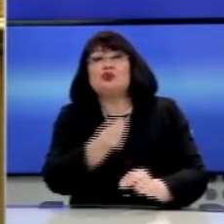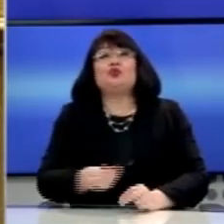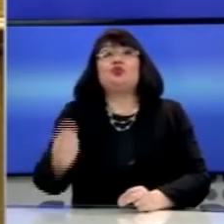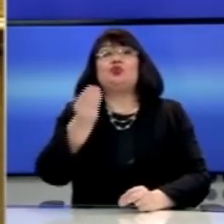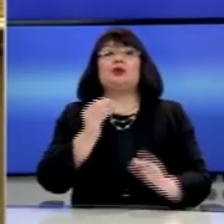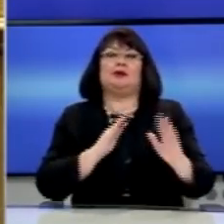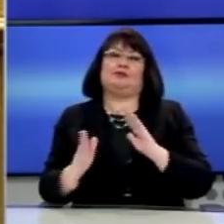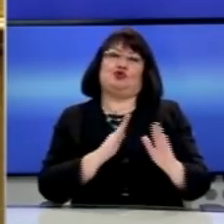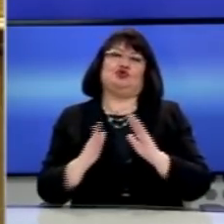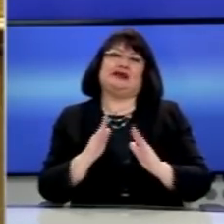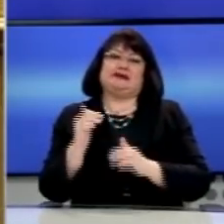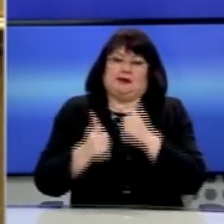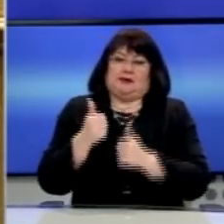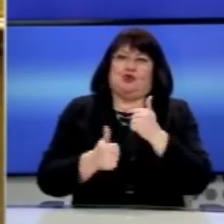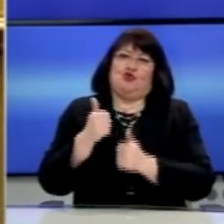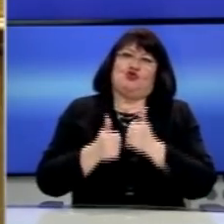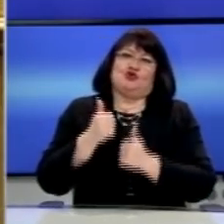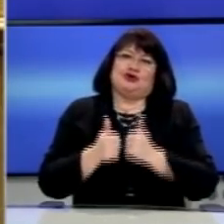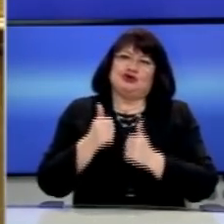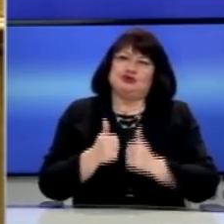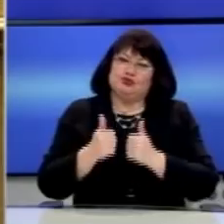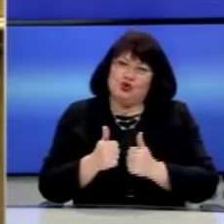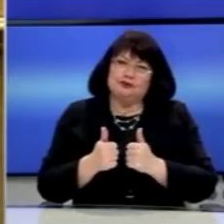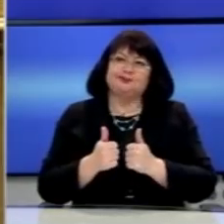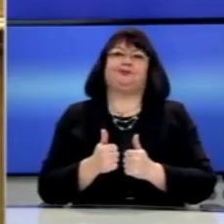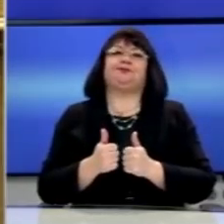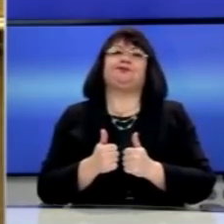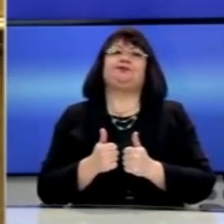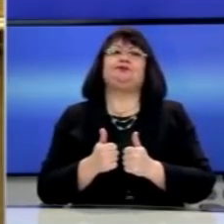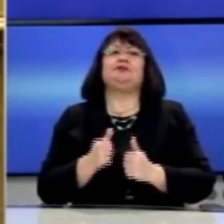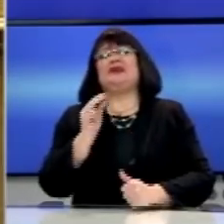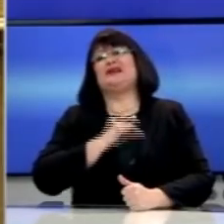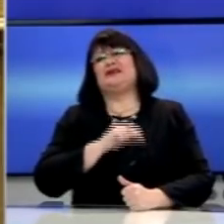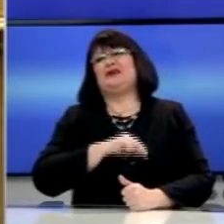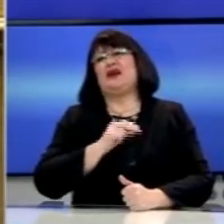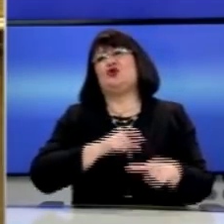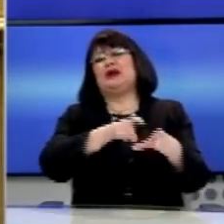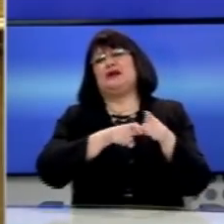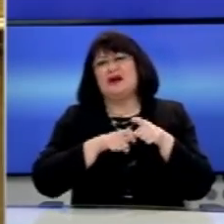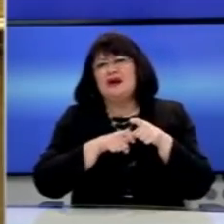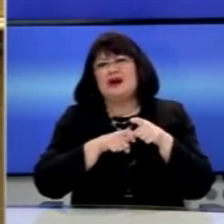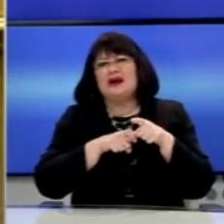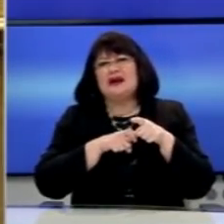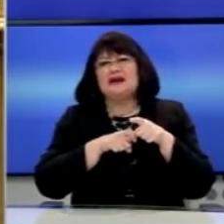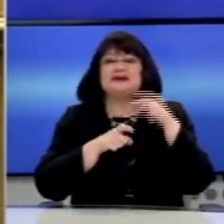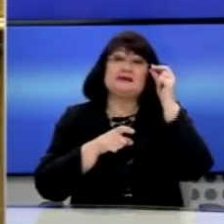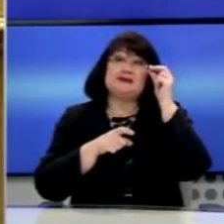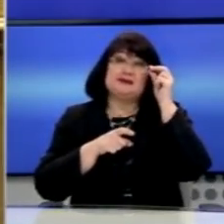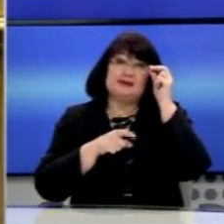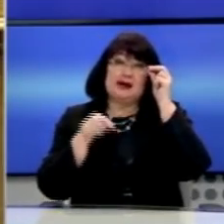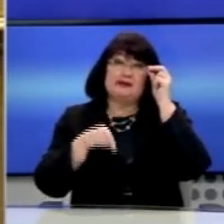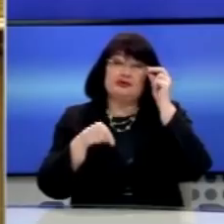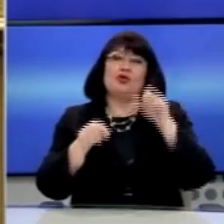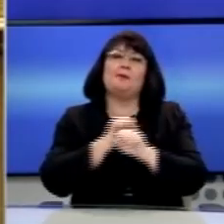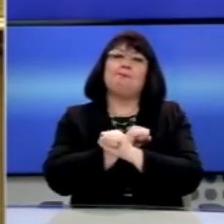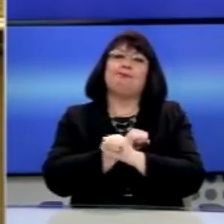η προστασία του ανταγωνισμού, των απορρίτων, των συμφερόντων των εταιριών, γεγονός που